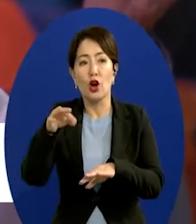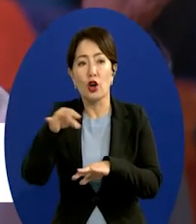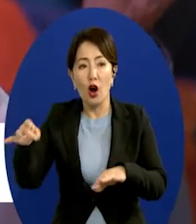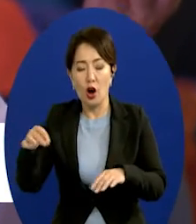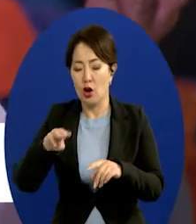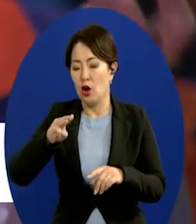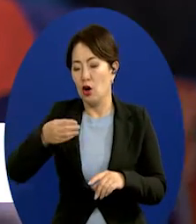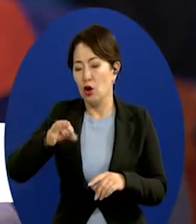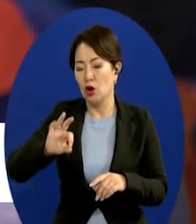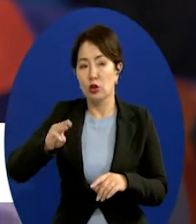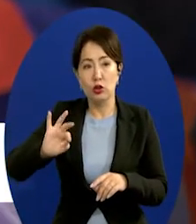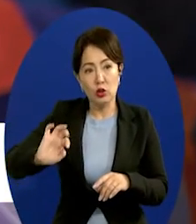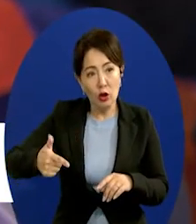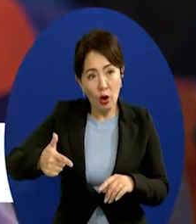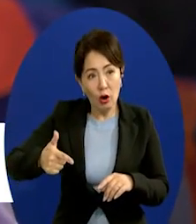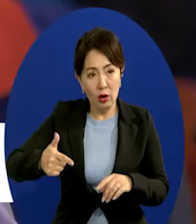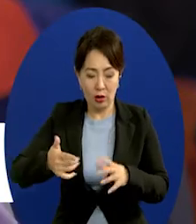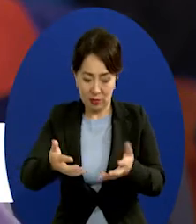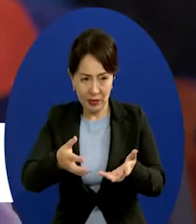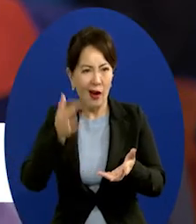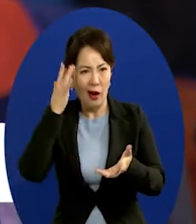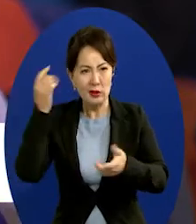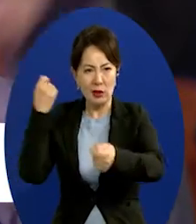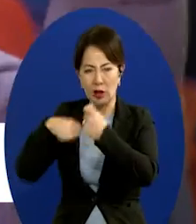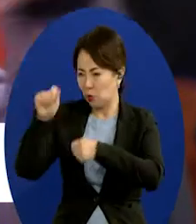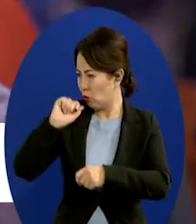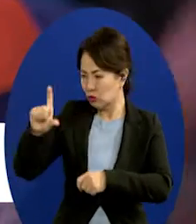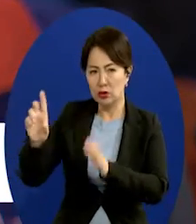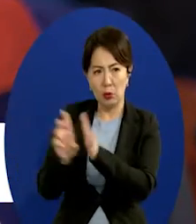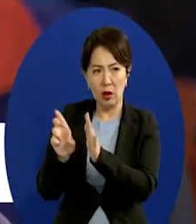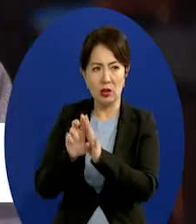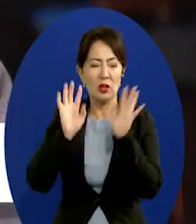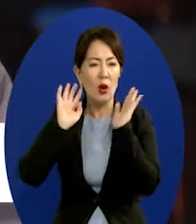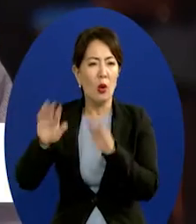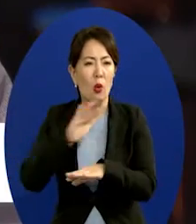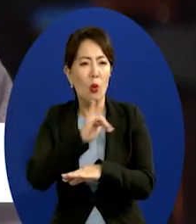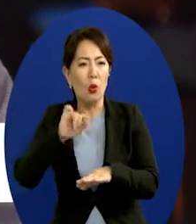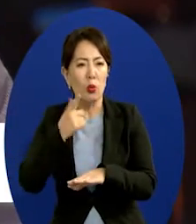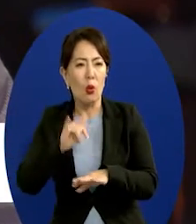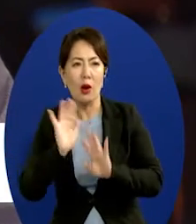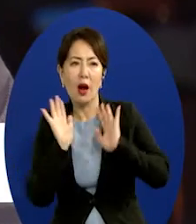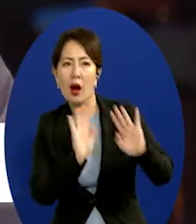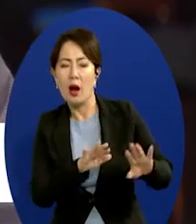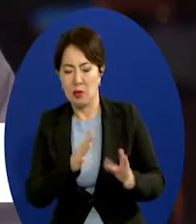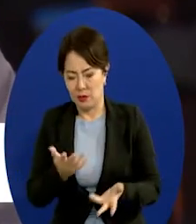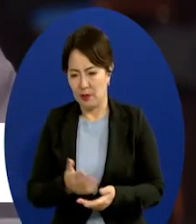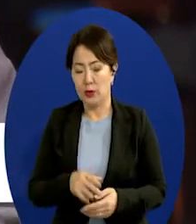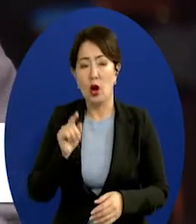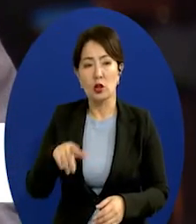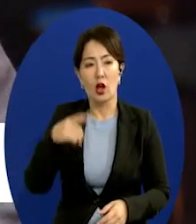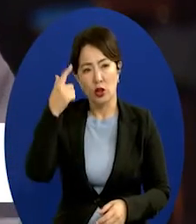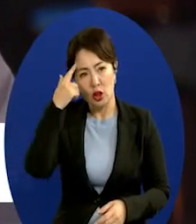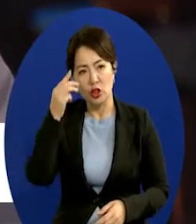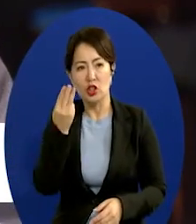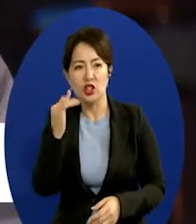Монголын. Энэ одоо гадаад их үн хөрөх гэдэг шүү. Энд наагур уул уурхай яах вэ? Цумдаа толгой хөвө тоохой байсан байна. Машин